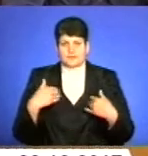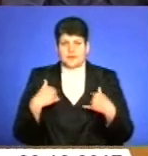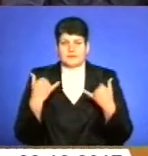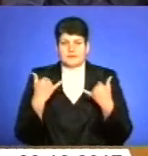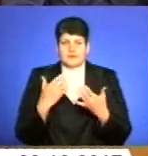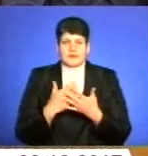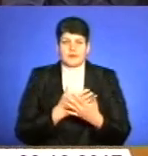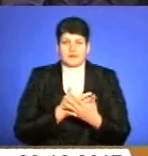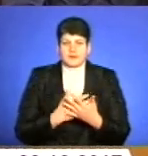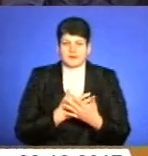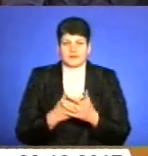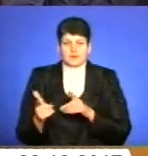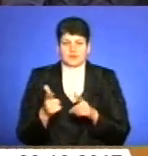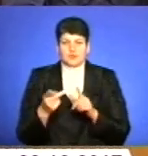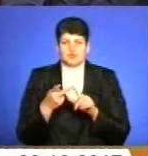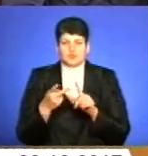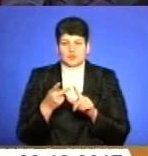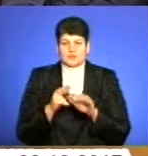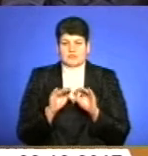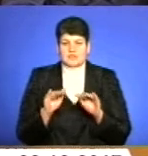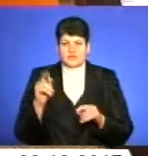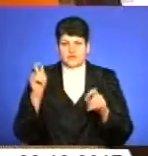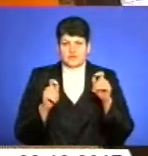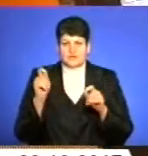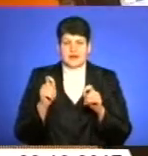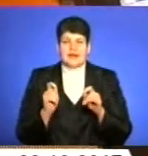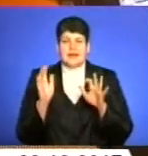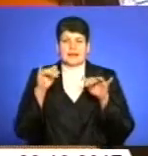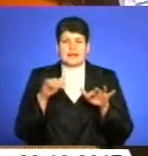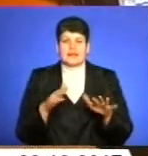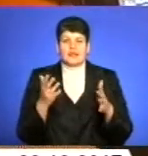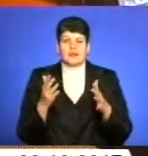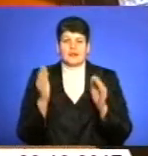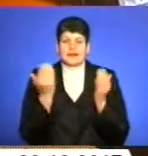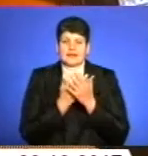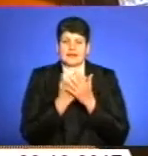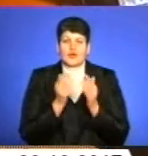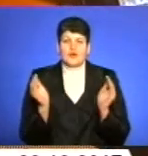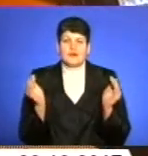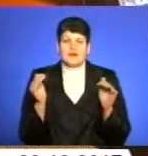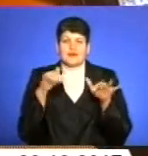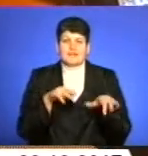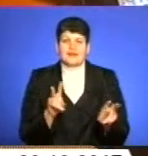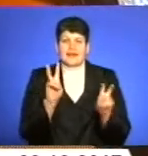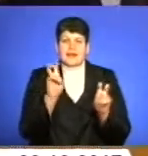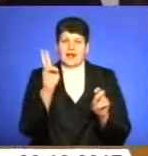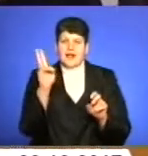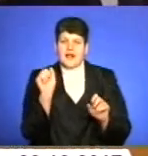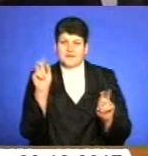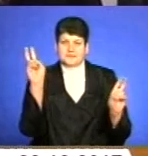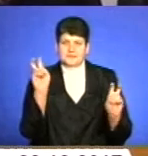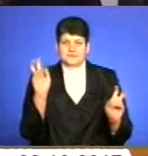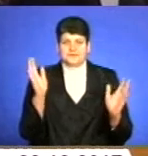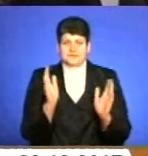йде активна підготовка до другого дитячого фестивалю «Кінохвилька», а також до 3-го всеукраїнського форуму «Кінохвиля».